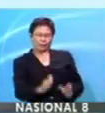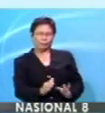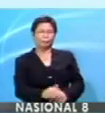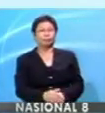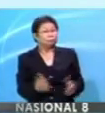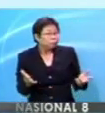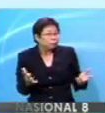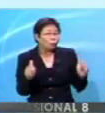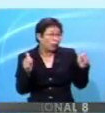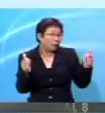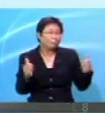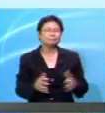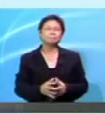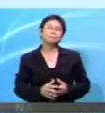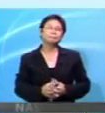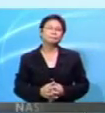Apa